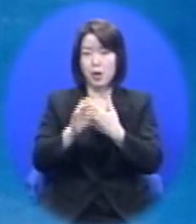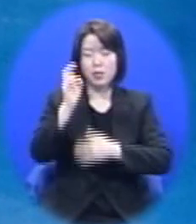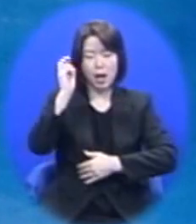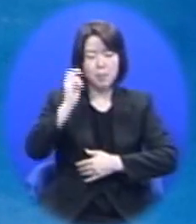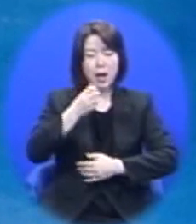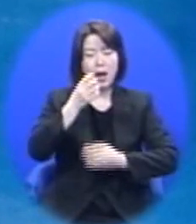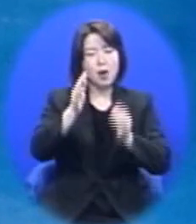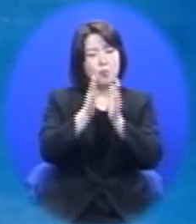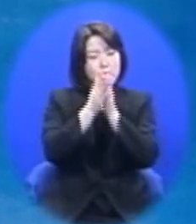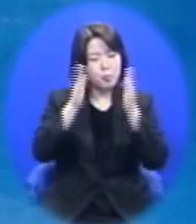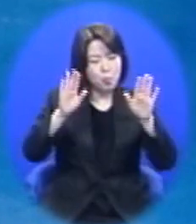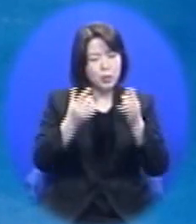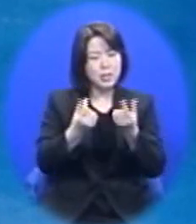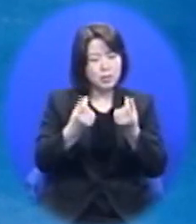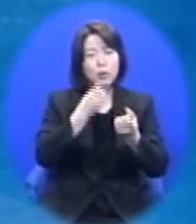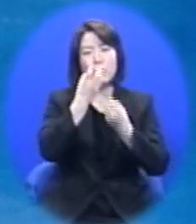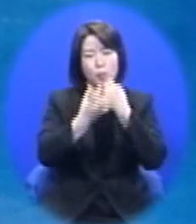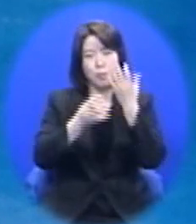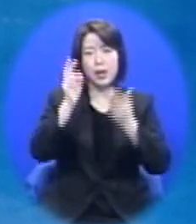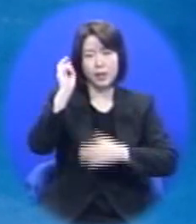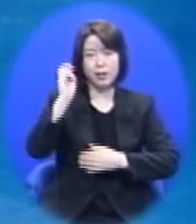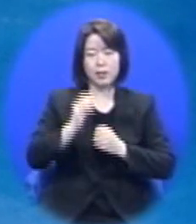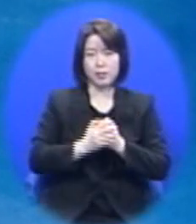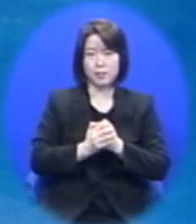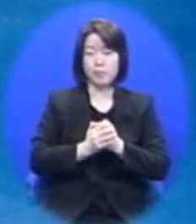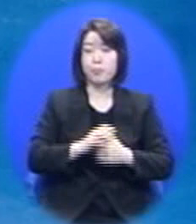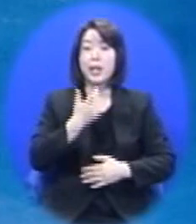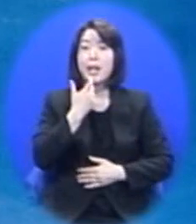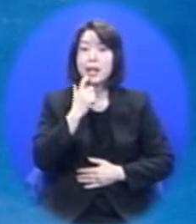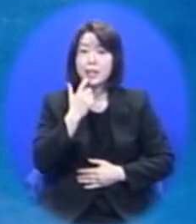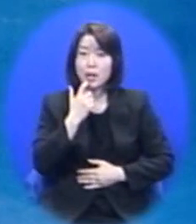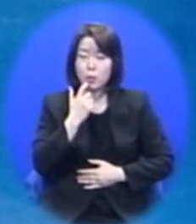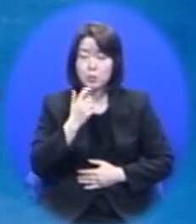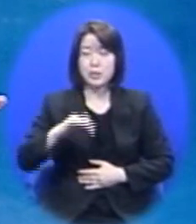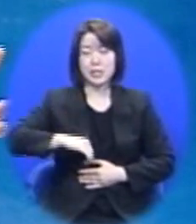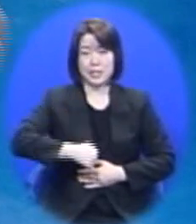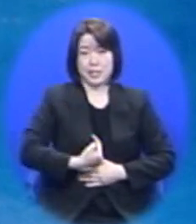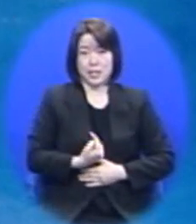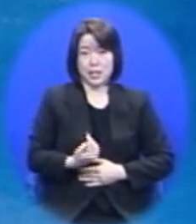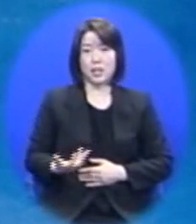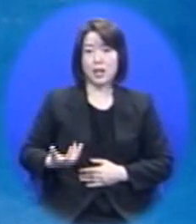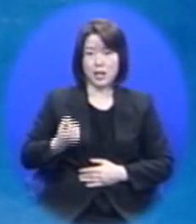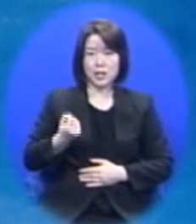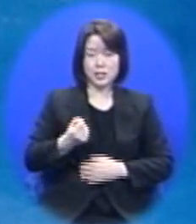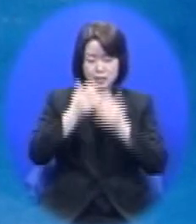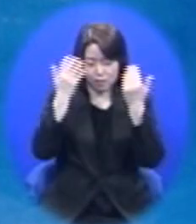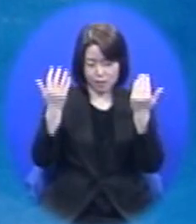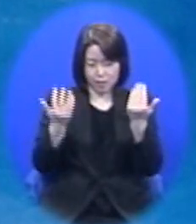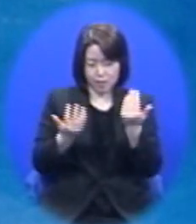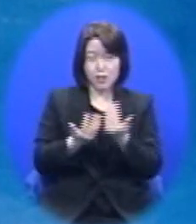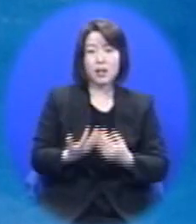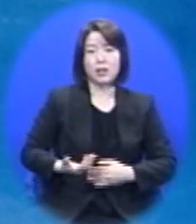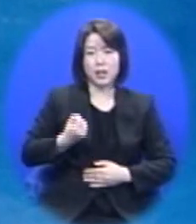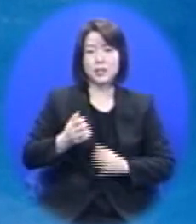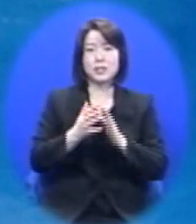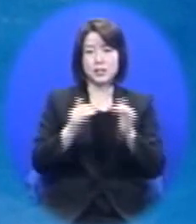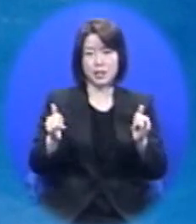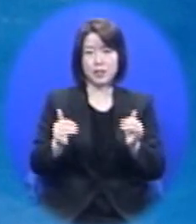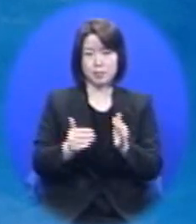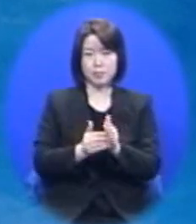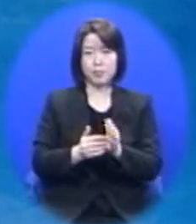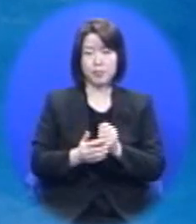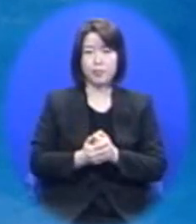같은 고백을 하게 될 거예요. 야곱은 자기가 얻고 싶은 거다 얻은 사람입니다.